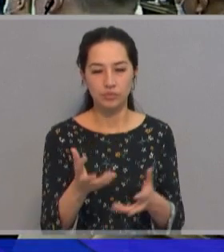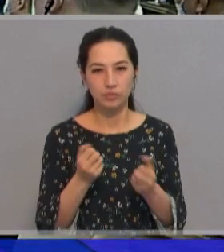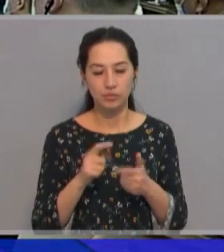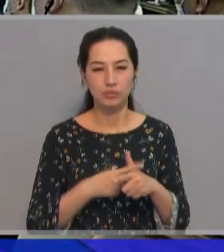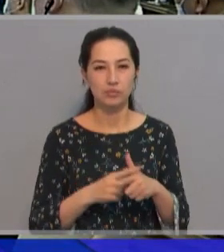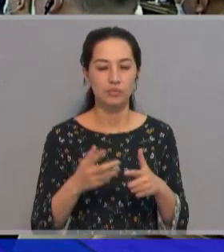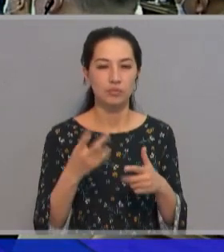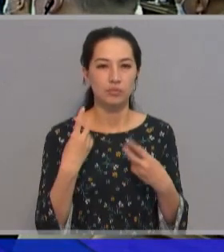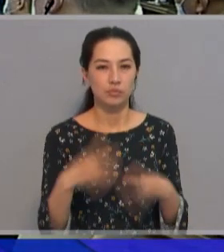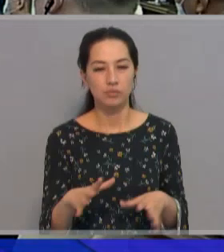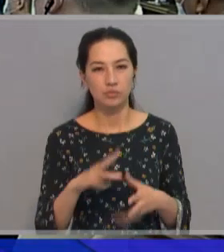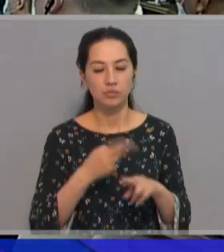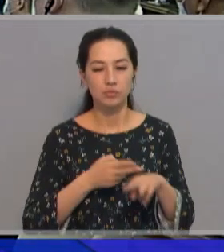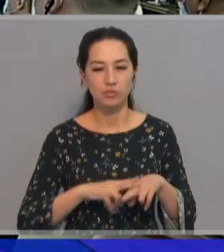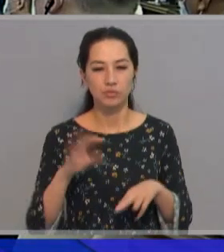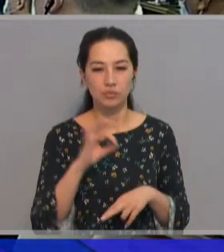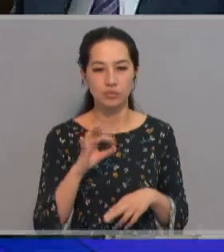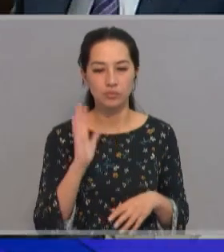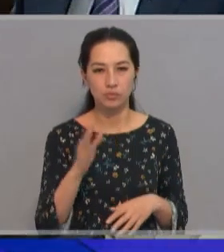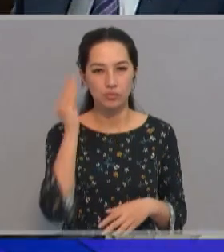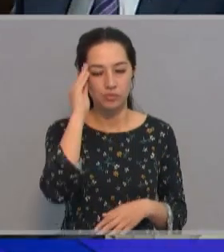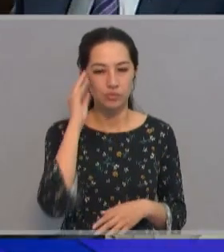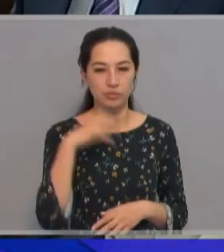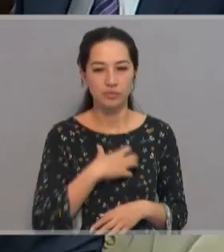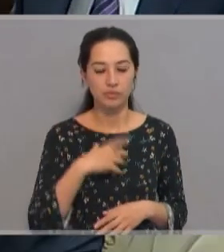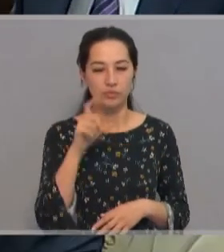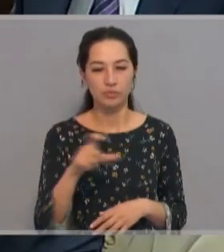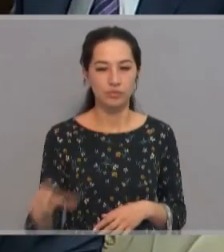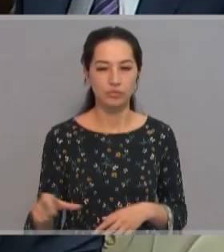мақұлдамау құқығын беретін норма енгізіледі, ал мәжіліске заң қабылдау құқығы беріледі.